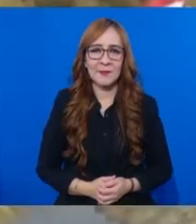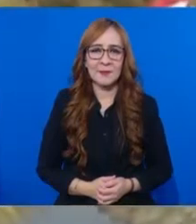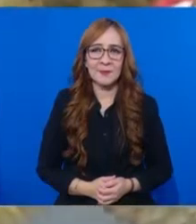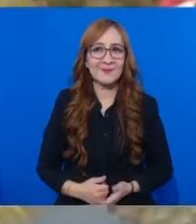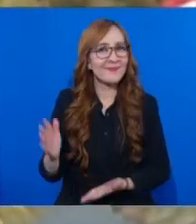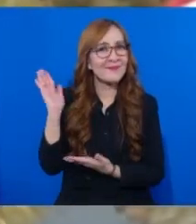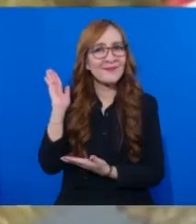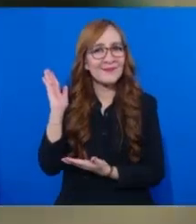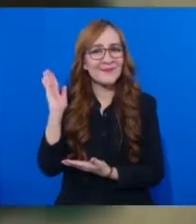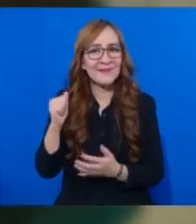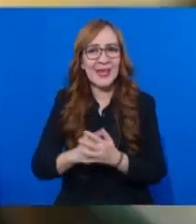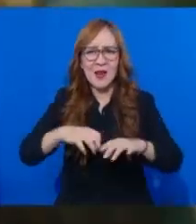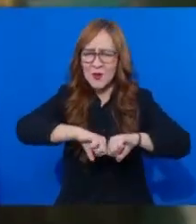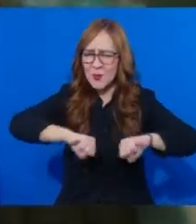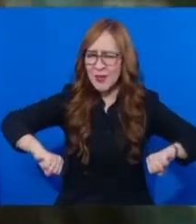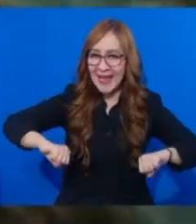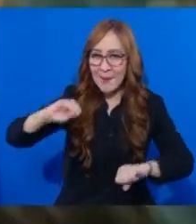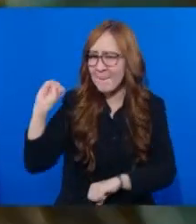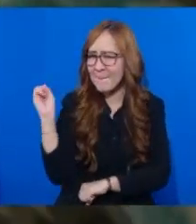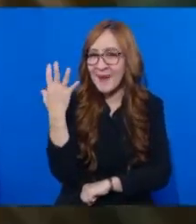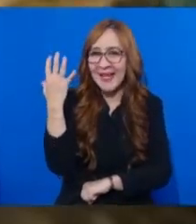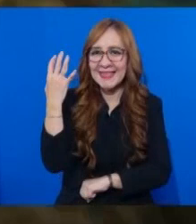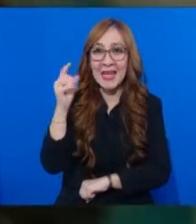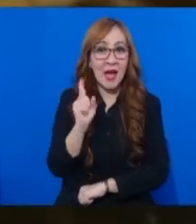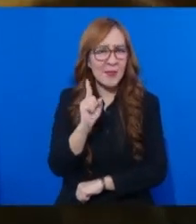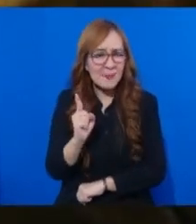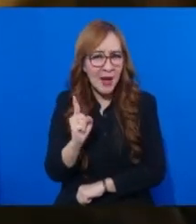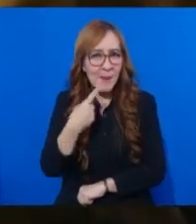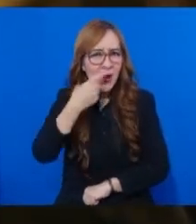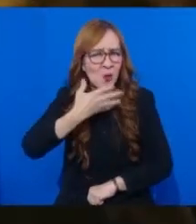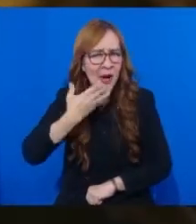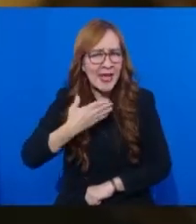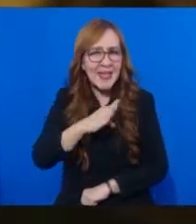Ini dia durian emas, disebut demikian karena warnanya yang kuning mencolok.